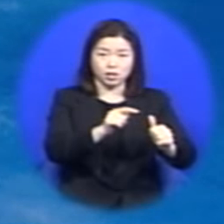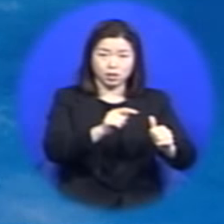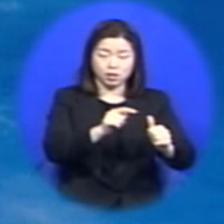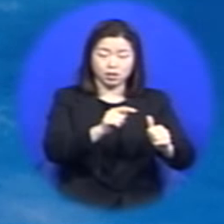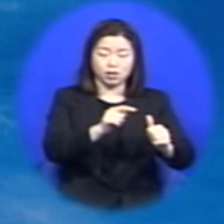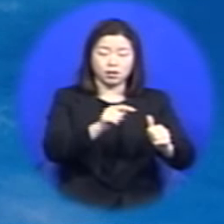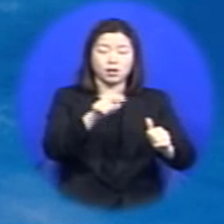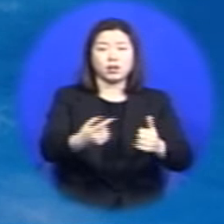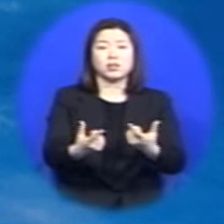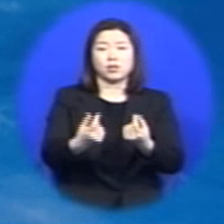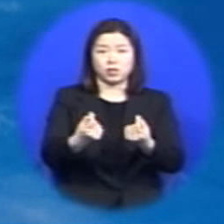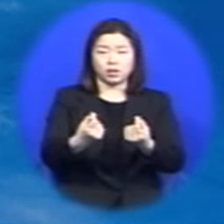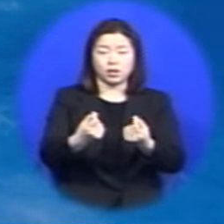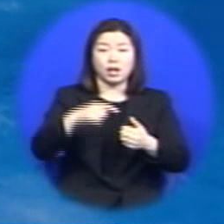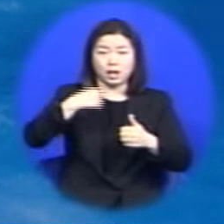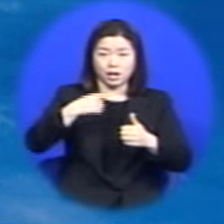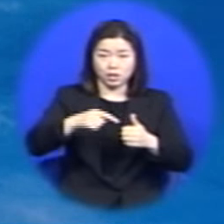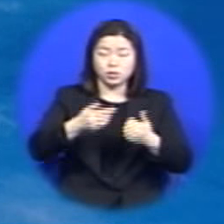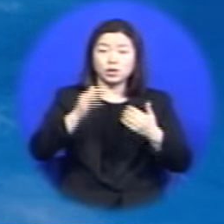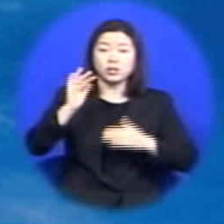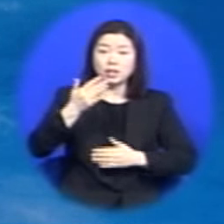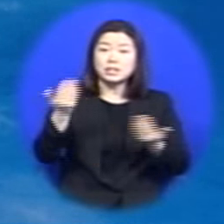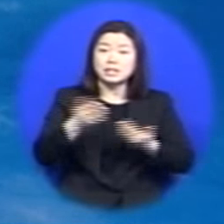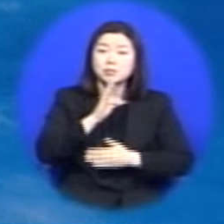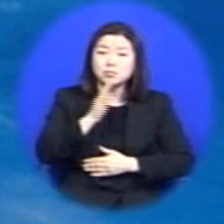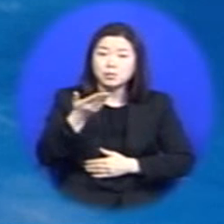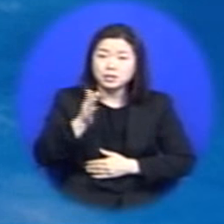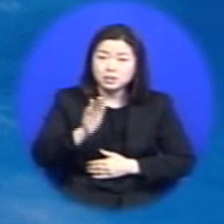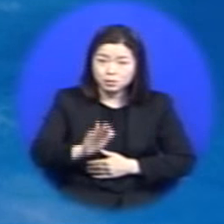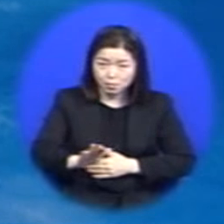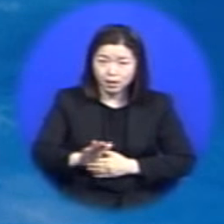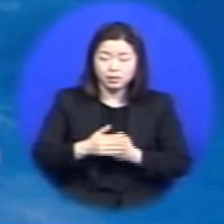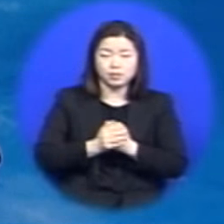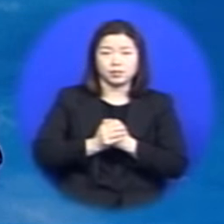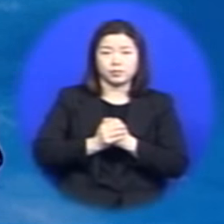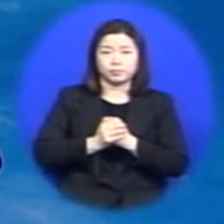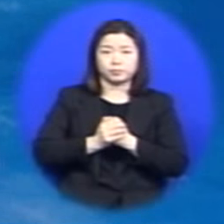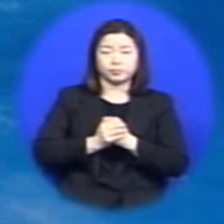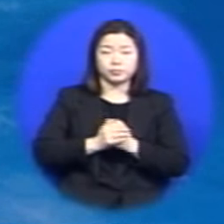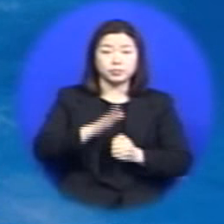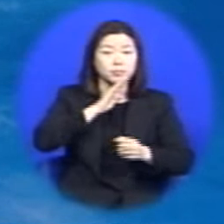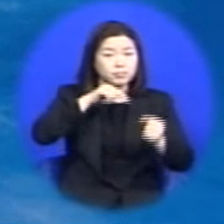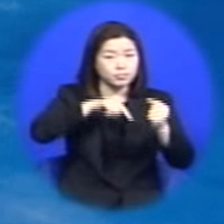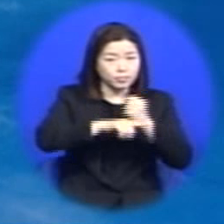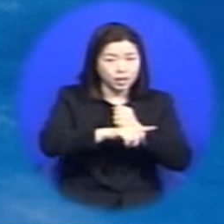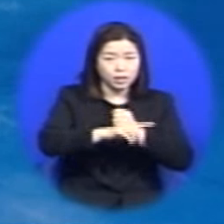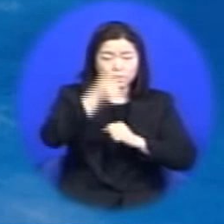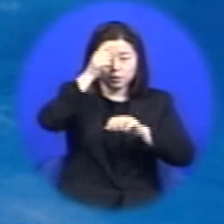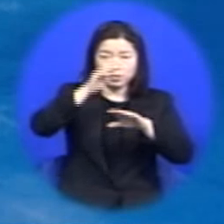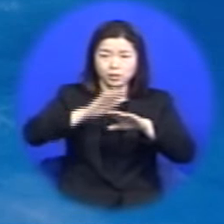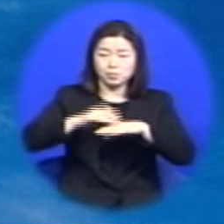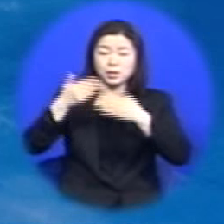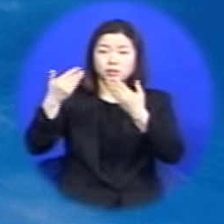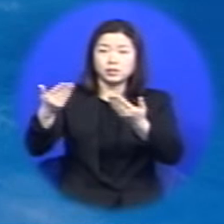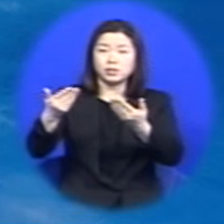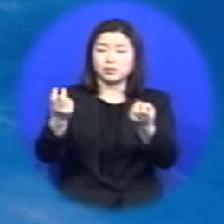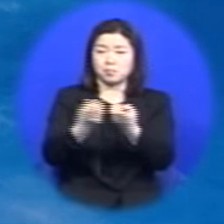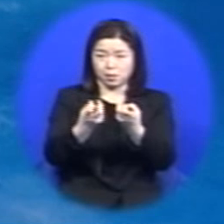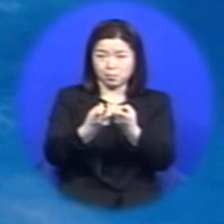그건 반드시 가르쳐야 될 일이죠. 그런데 진리로 예배하는 법을 가르치지